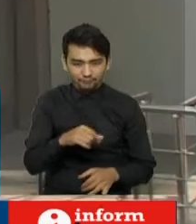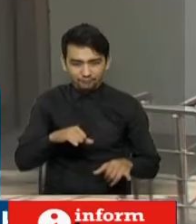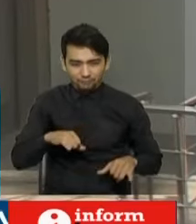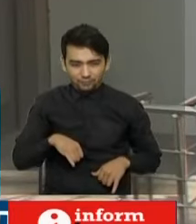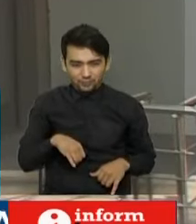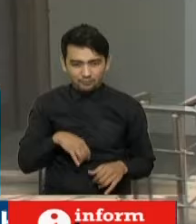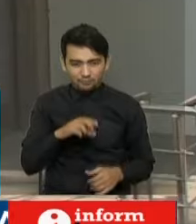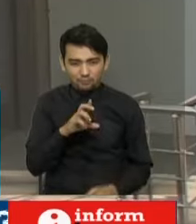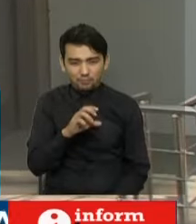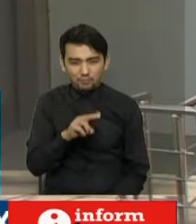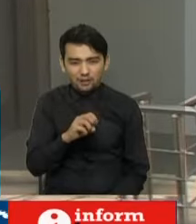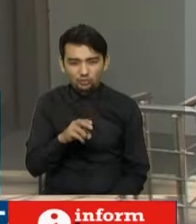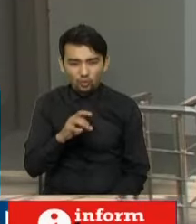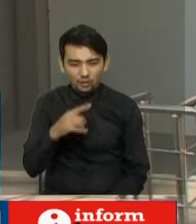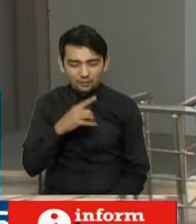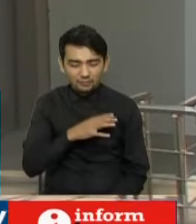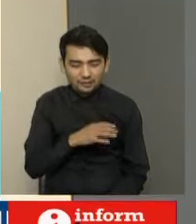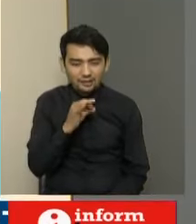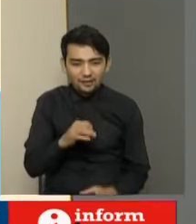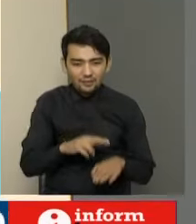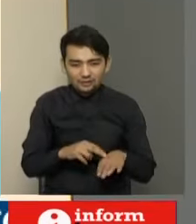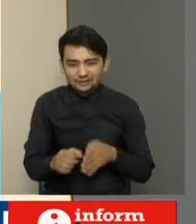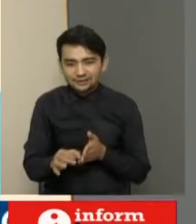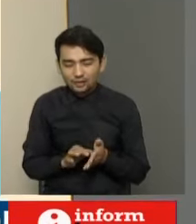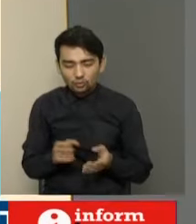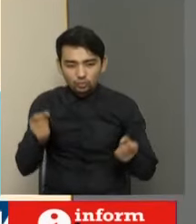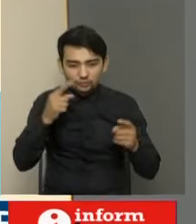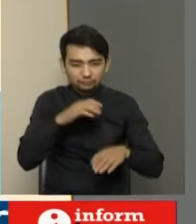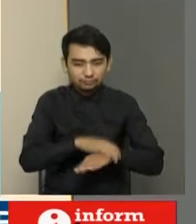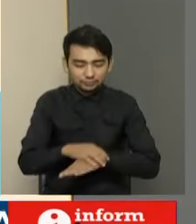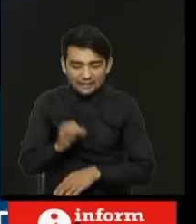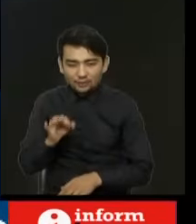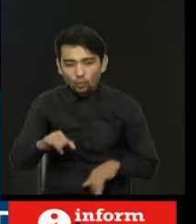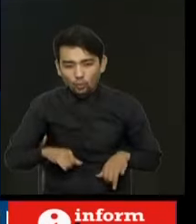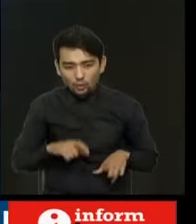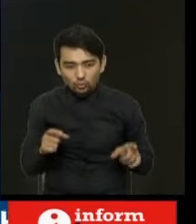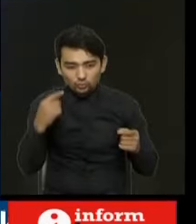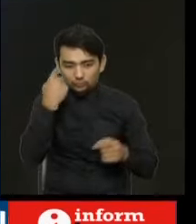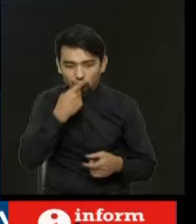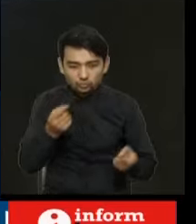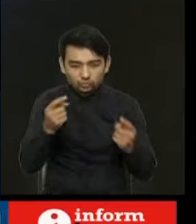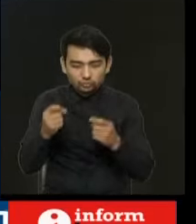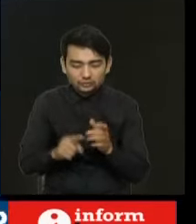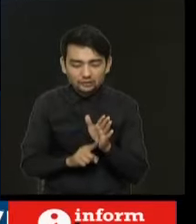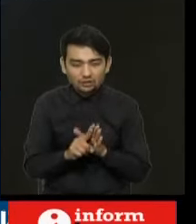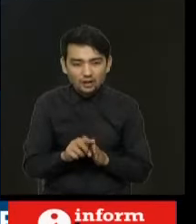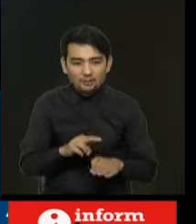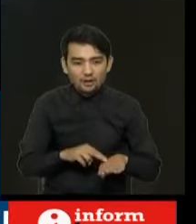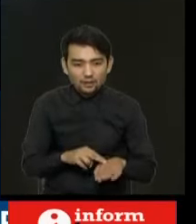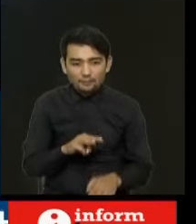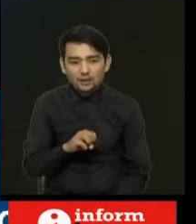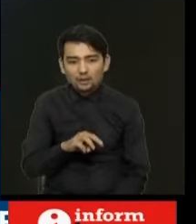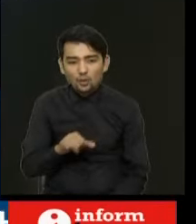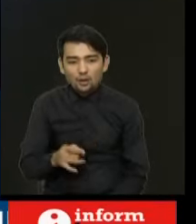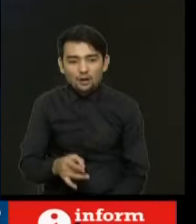поведения? Полиции отреагировали незамедлительно и теперь устанавливают личности хулиганов. По данному факту управления полиции Медеузского района